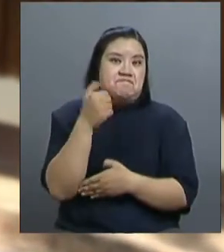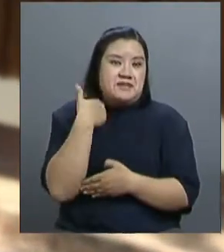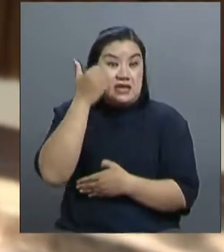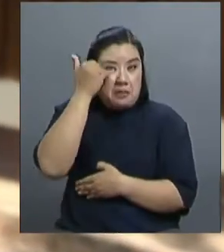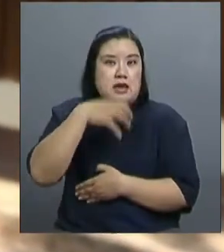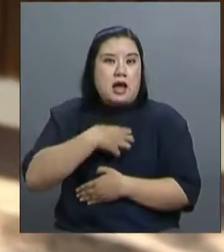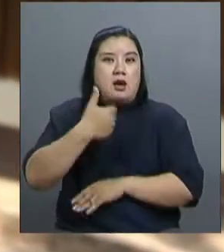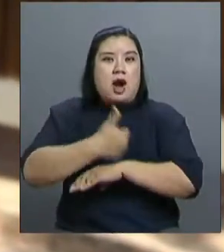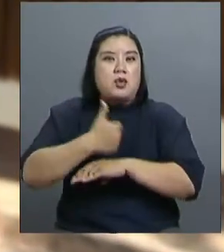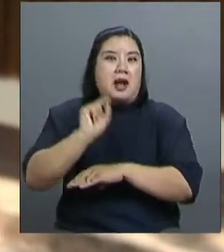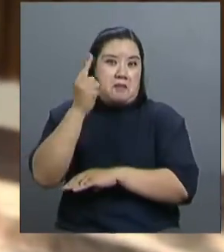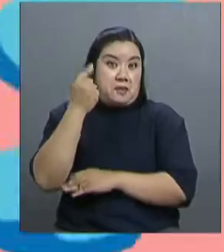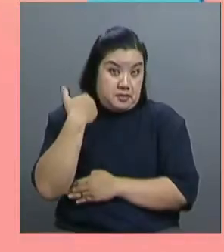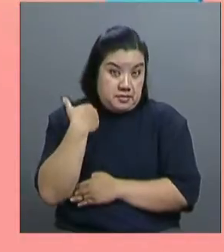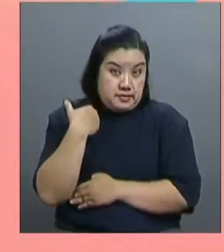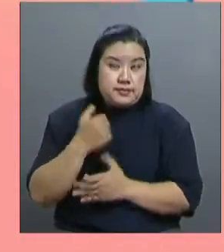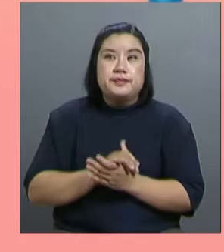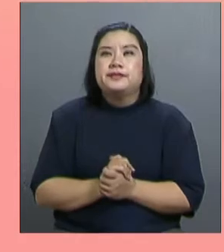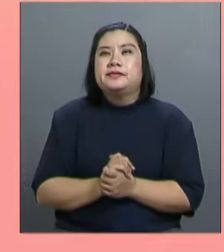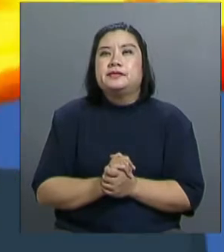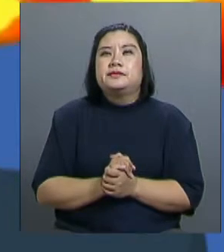ที่ดีนะคะค่ะ